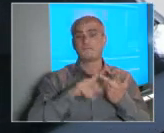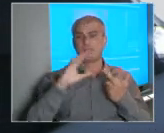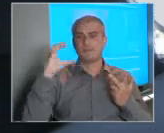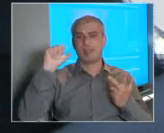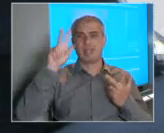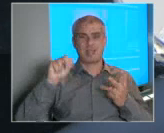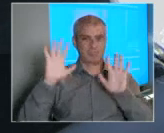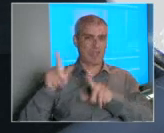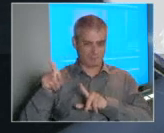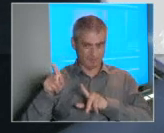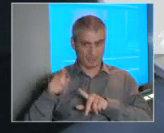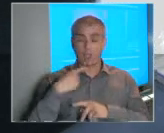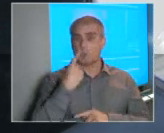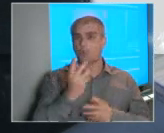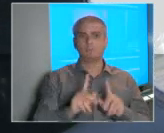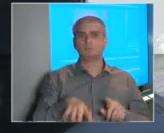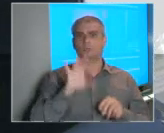בכאן, שהראו תופעה,